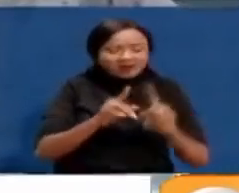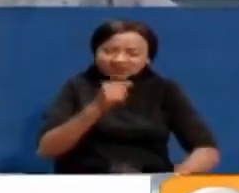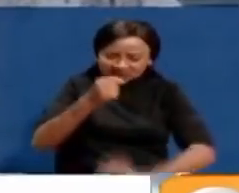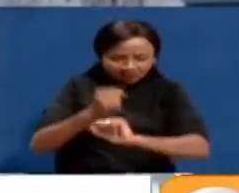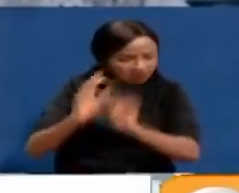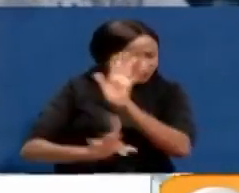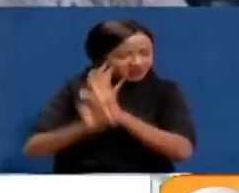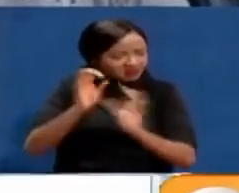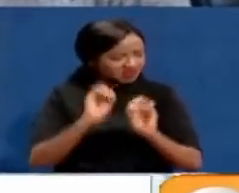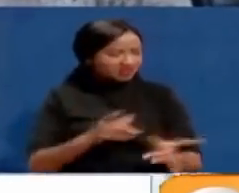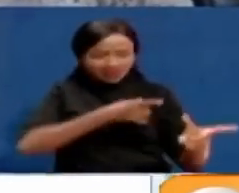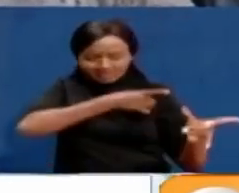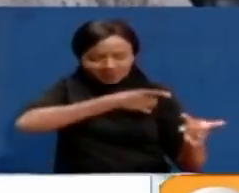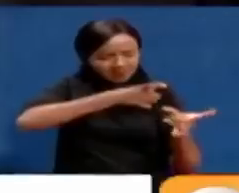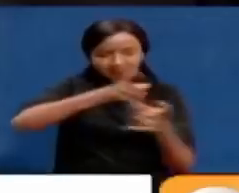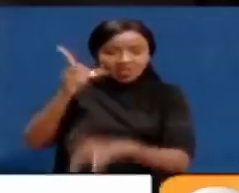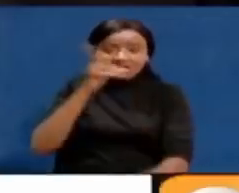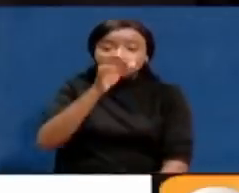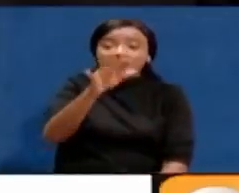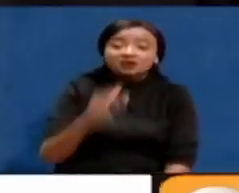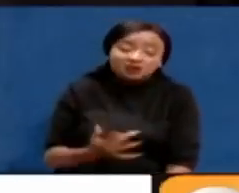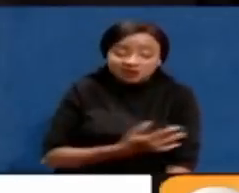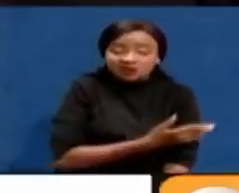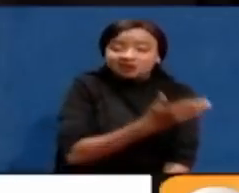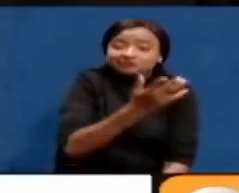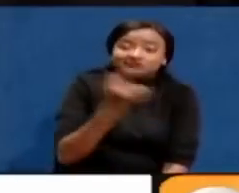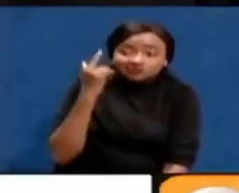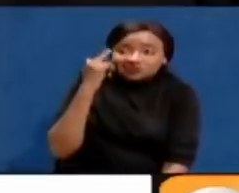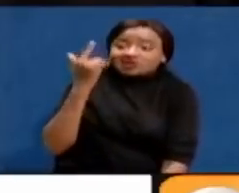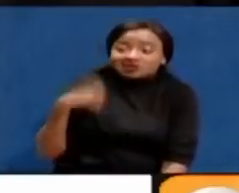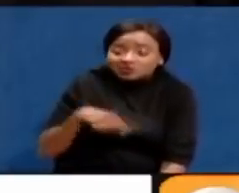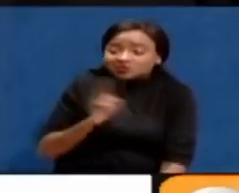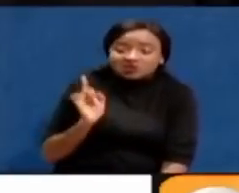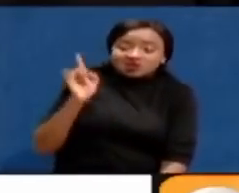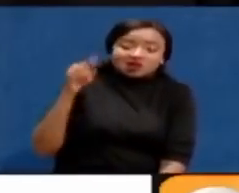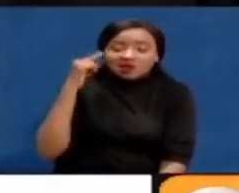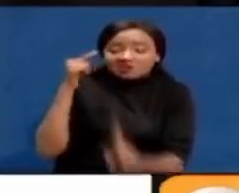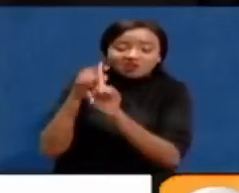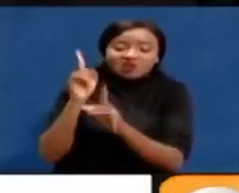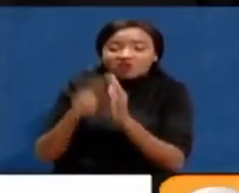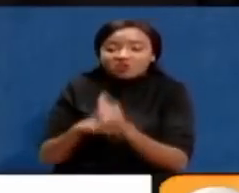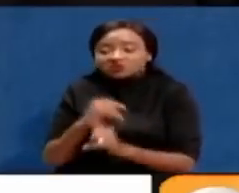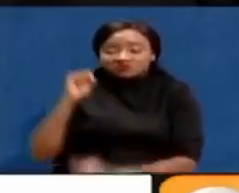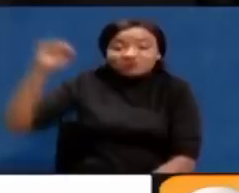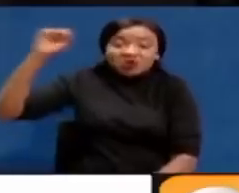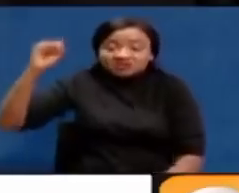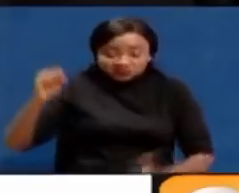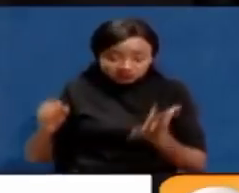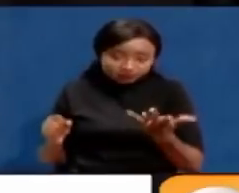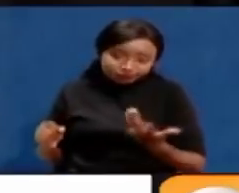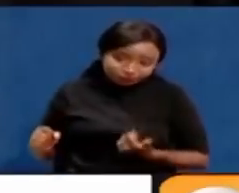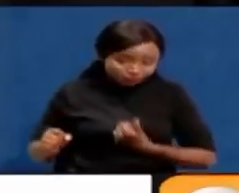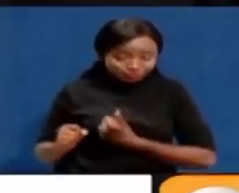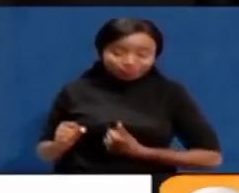jeki miradi ya maendeleo nchini. Hata labda wengine mlikuwa mnafikiri tumekuja kwa sababu nimewaita kwa sababu ya siasa.